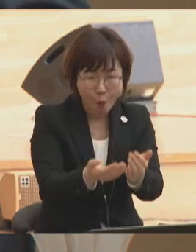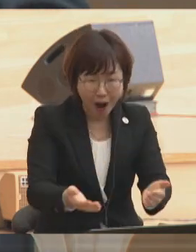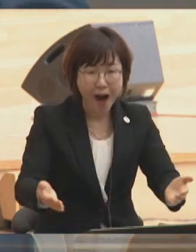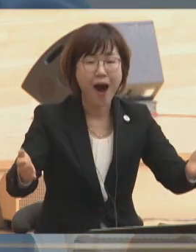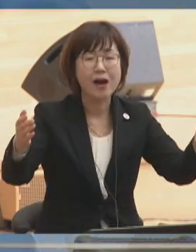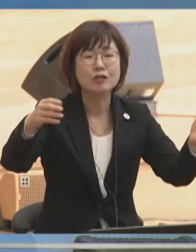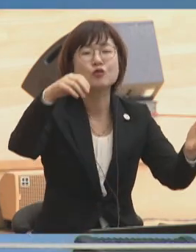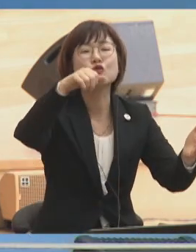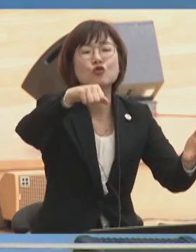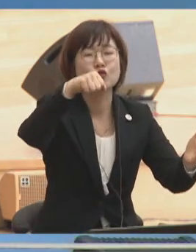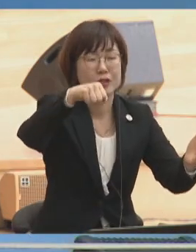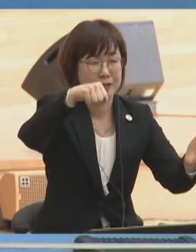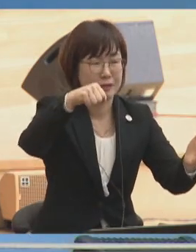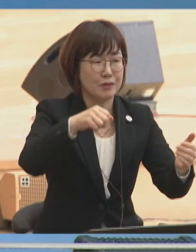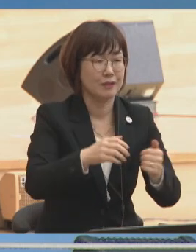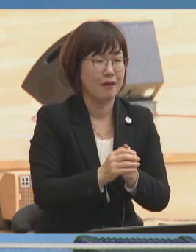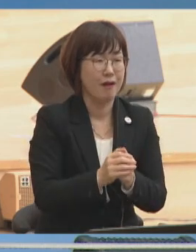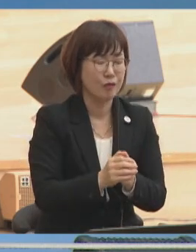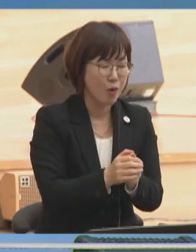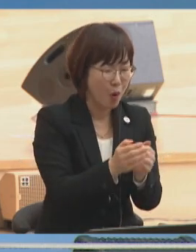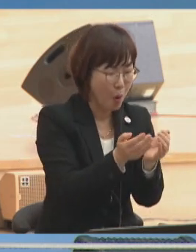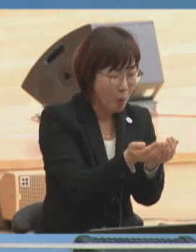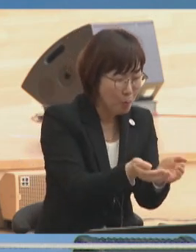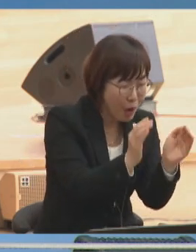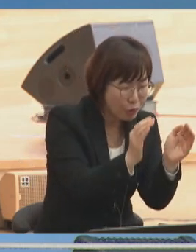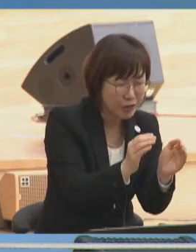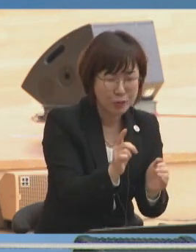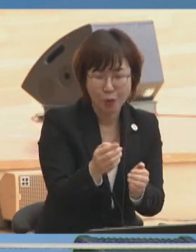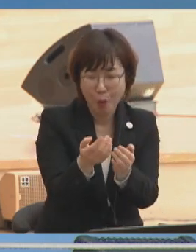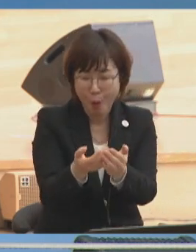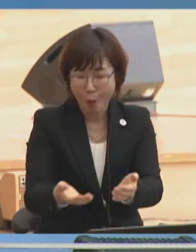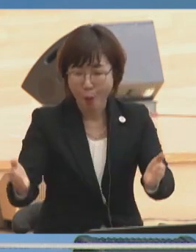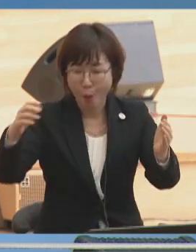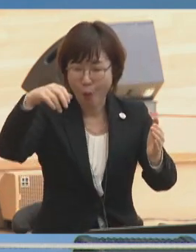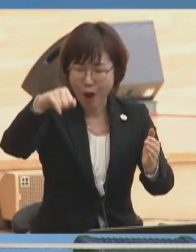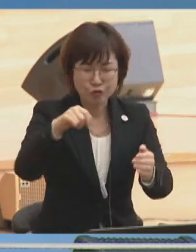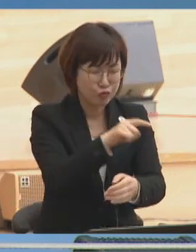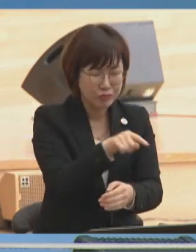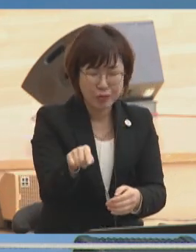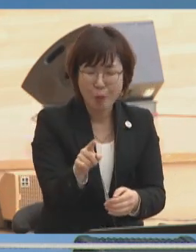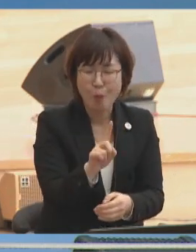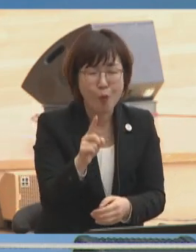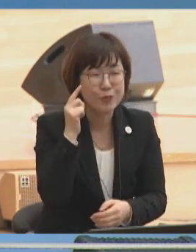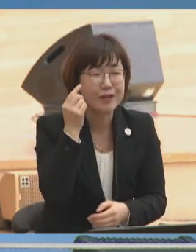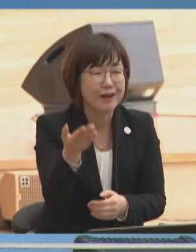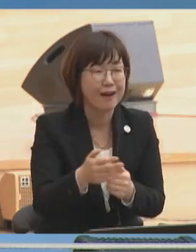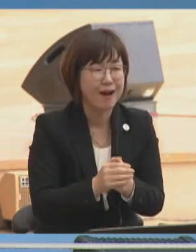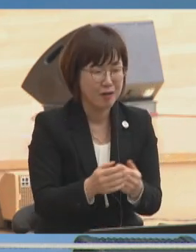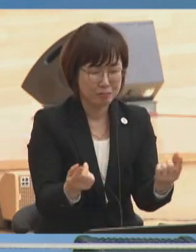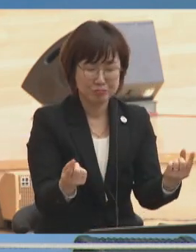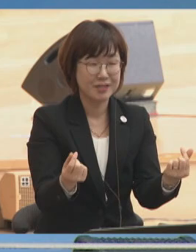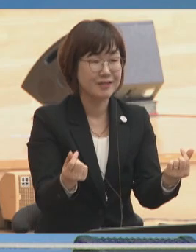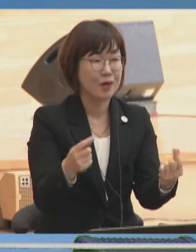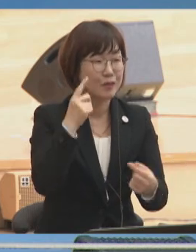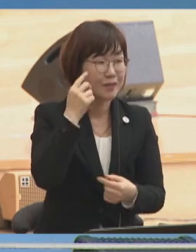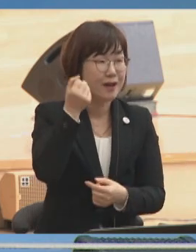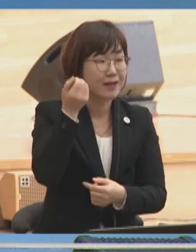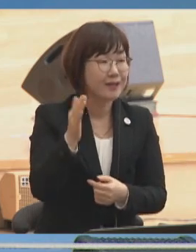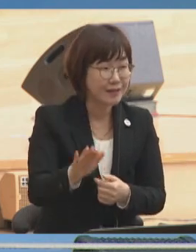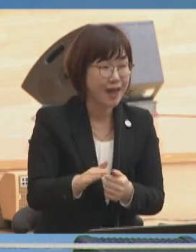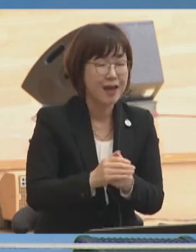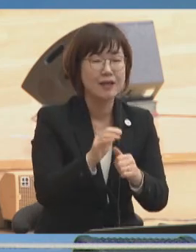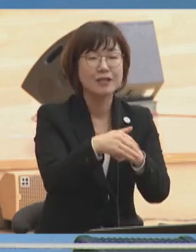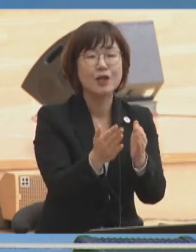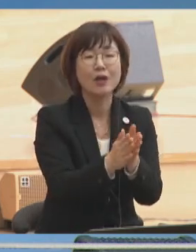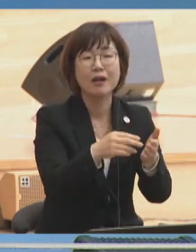광주리. 그럼 바구니는 뭐고 광주리는 뭐냐? 그게 그거 아니냐? 그럴 수 있어요. 그런데 성경을 이번에